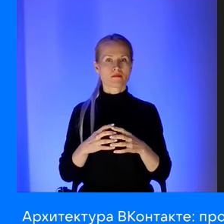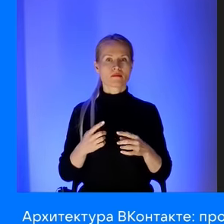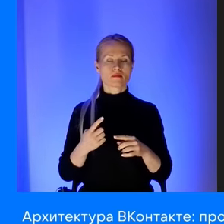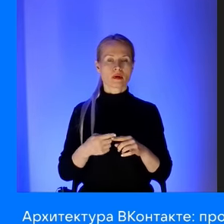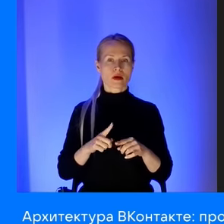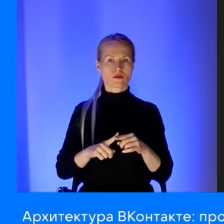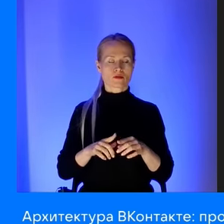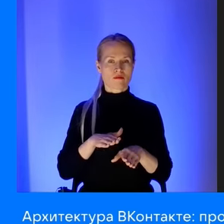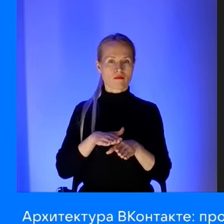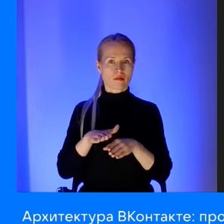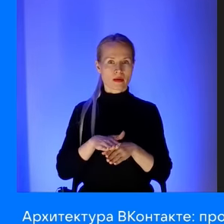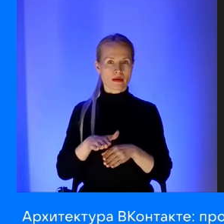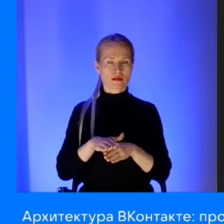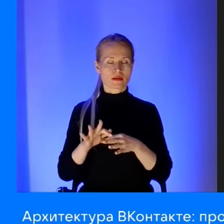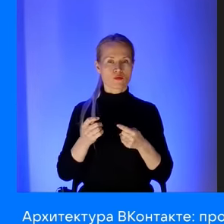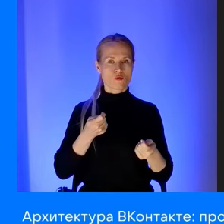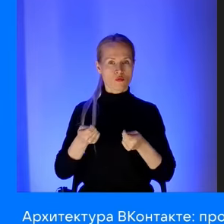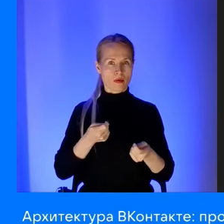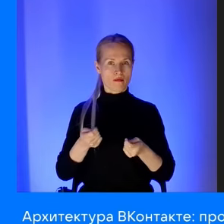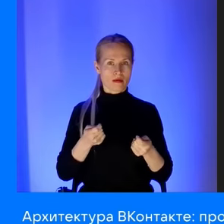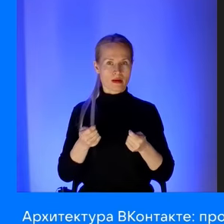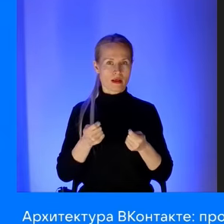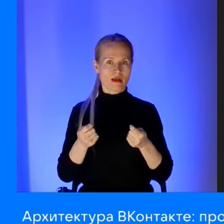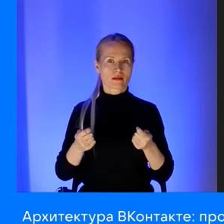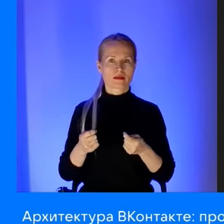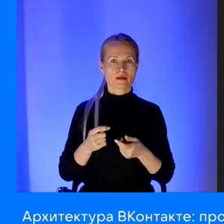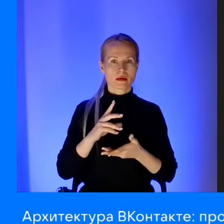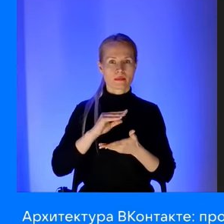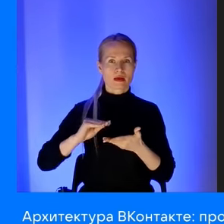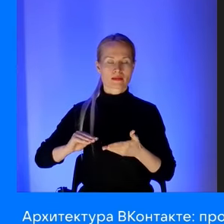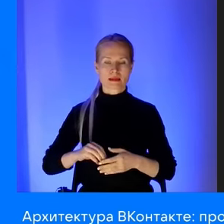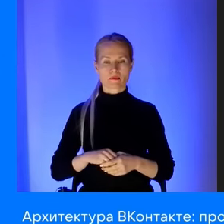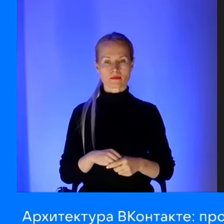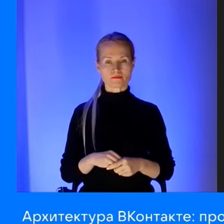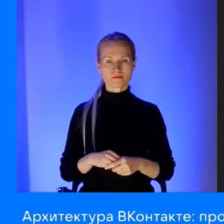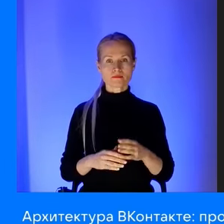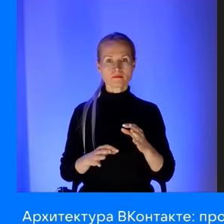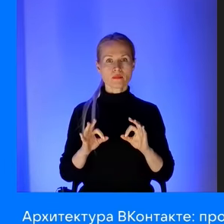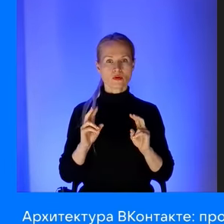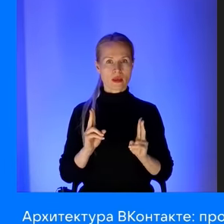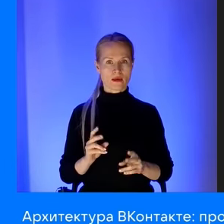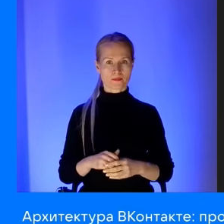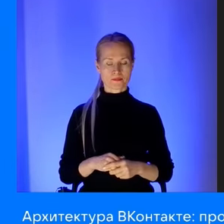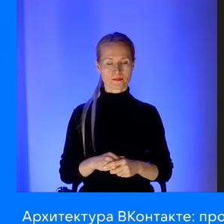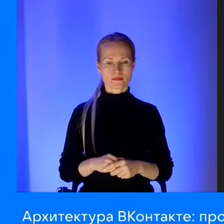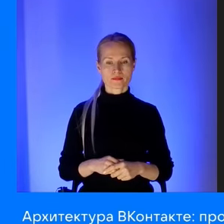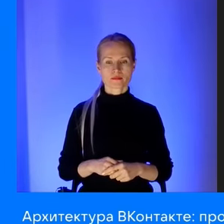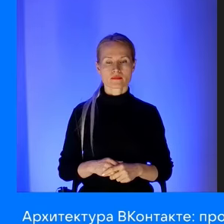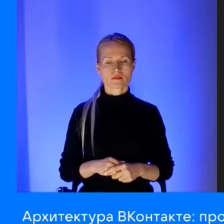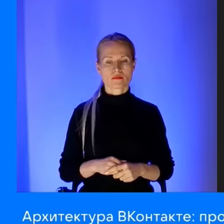уже выполняет и управляет репликации О'кей А как